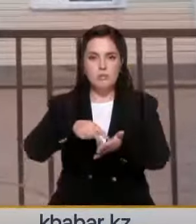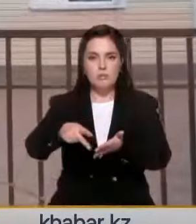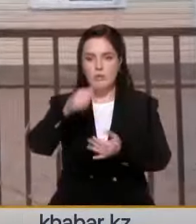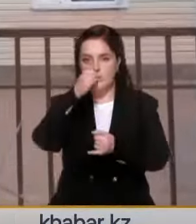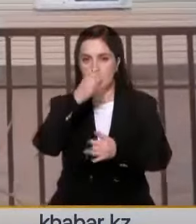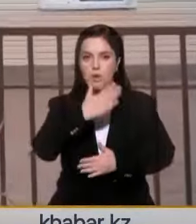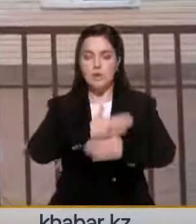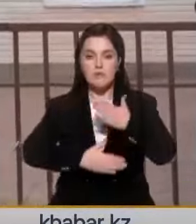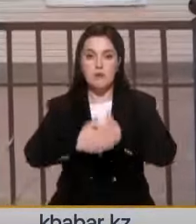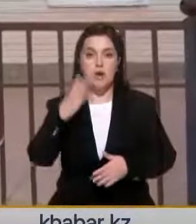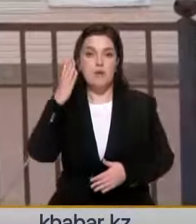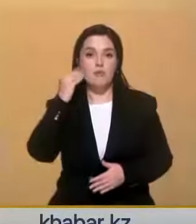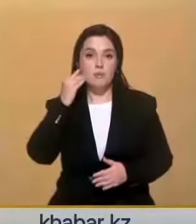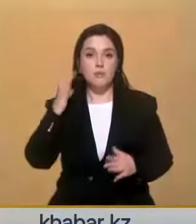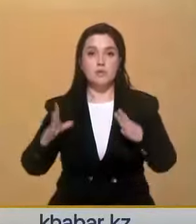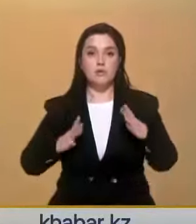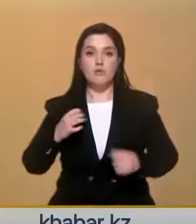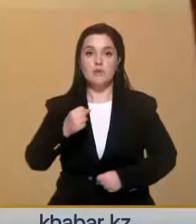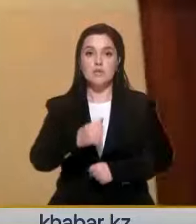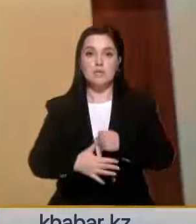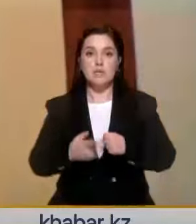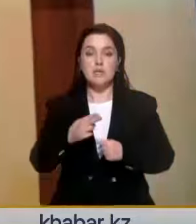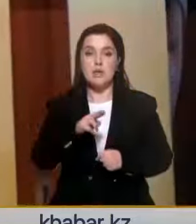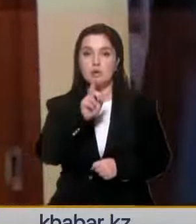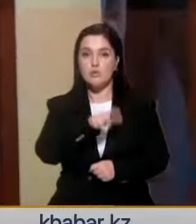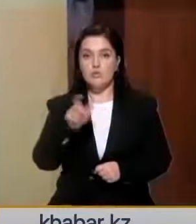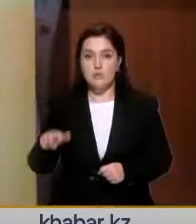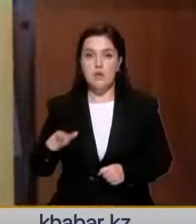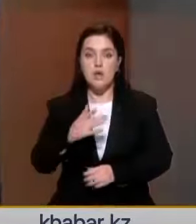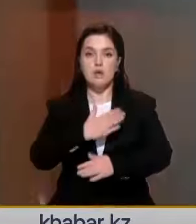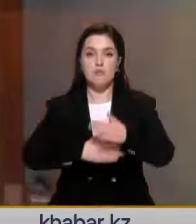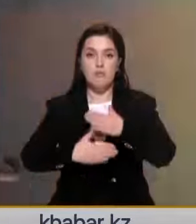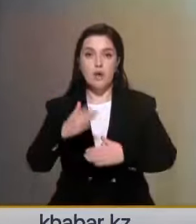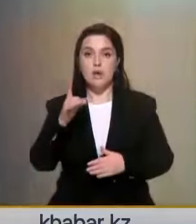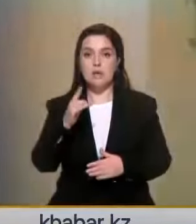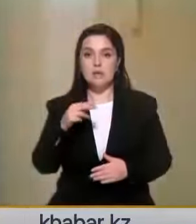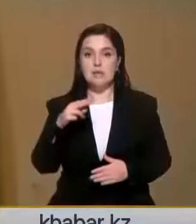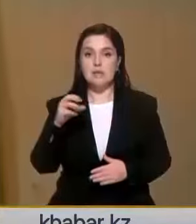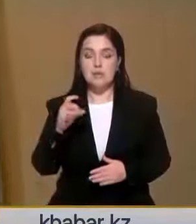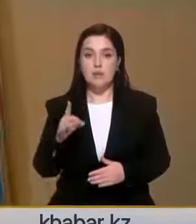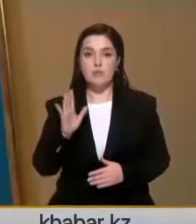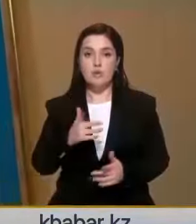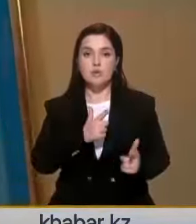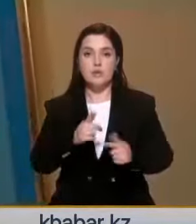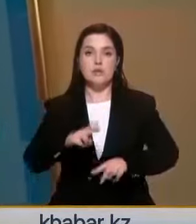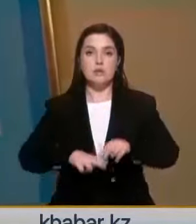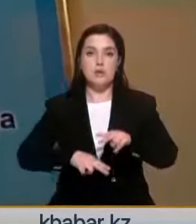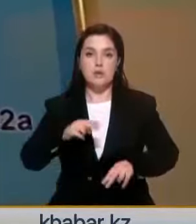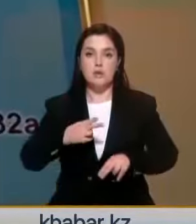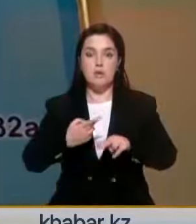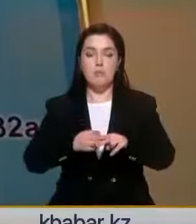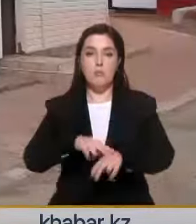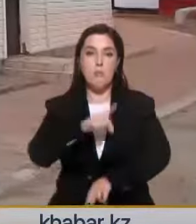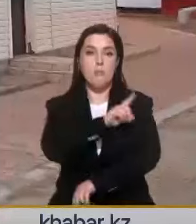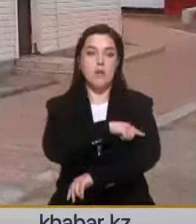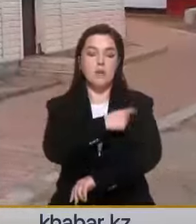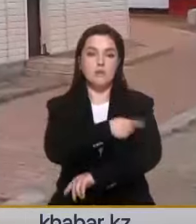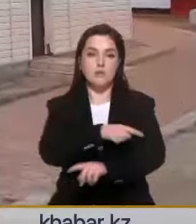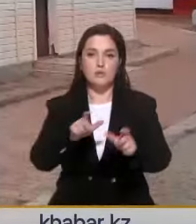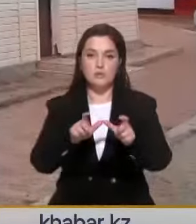опорно-двигательного аппарата в Алмааты тренировочный центр для людей с особыми потребностями А в ридере завершает строительство многопрофильного